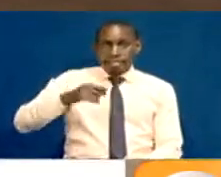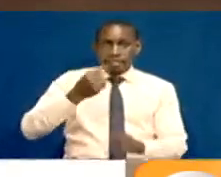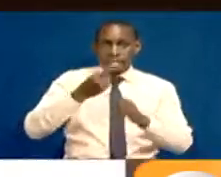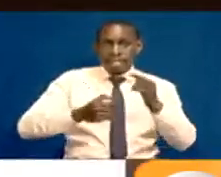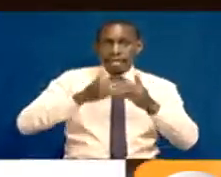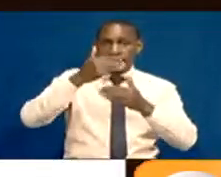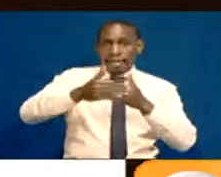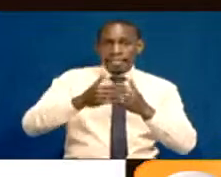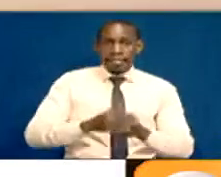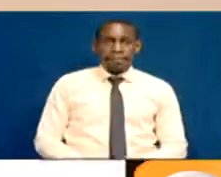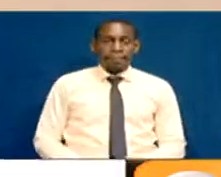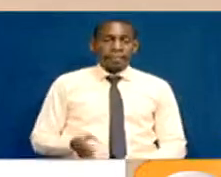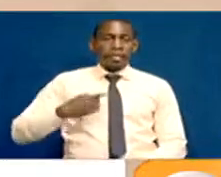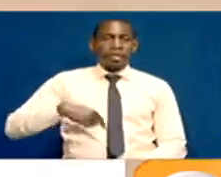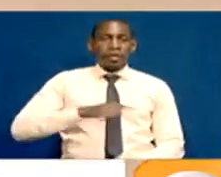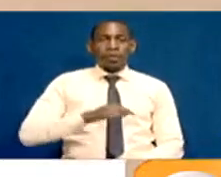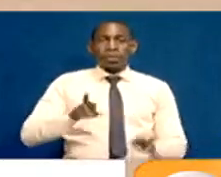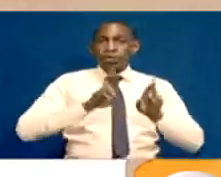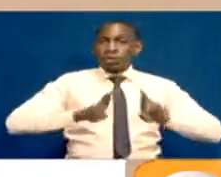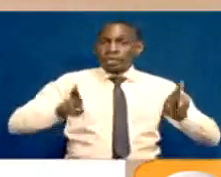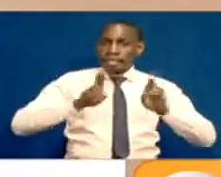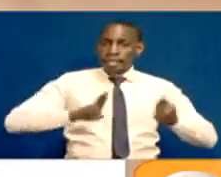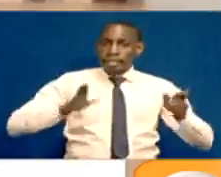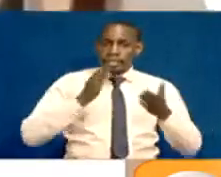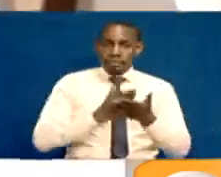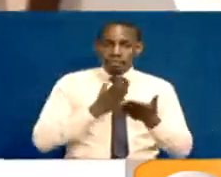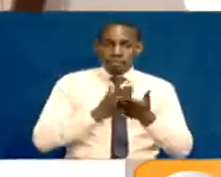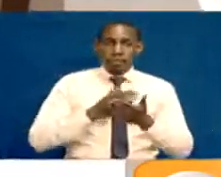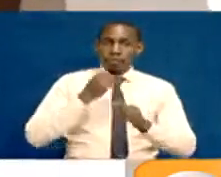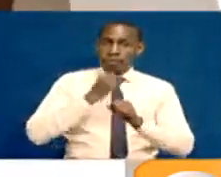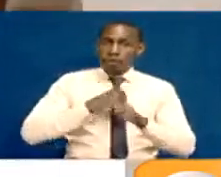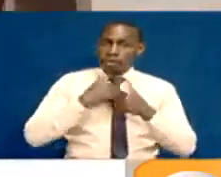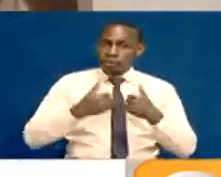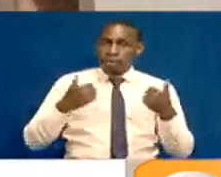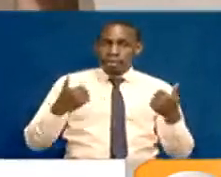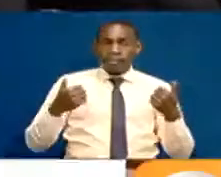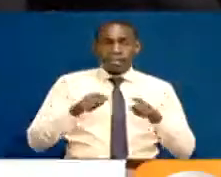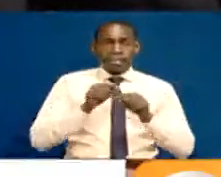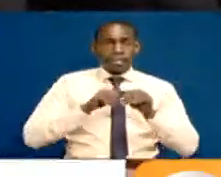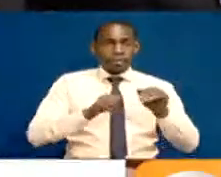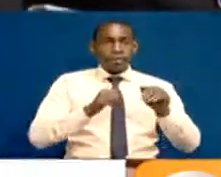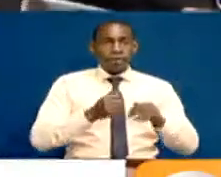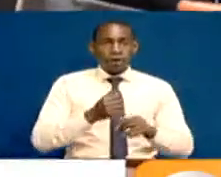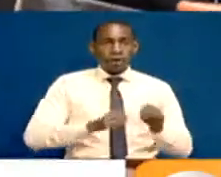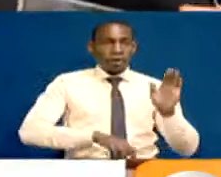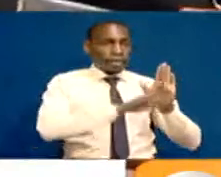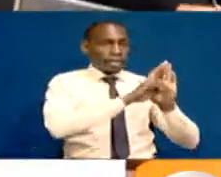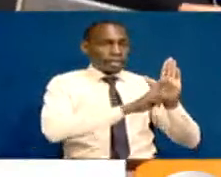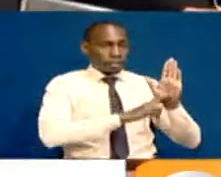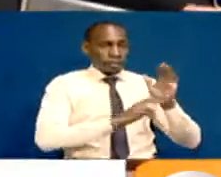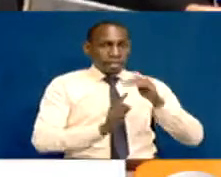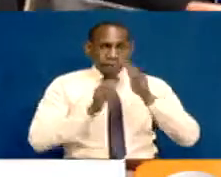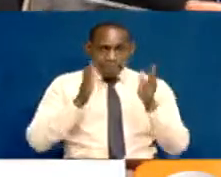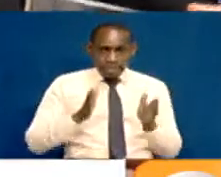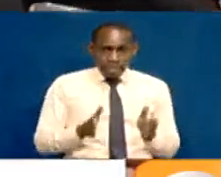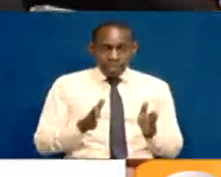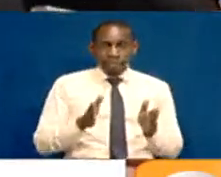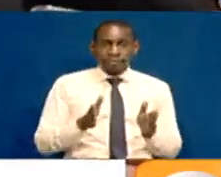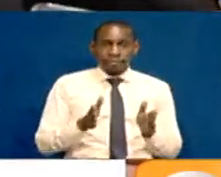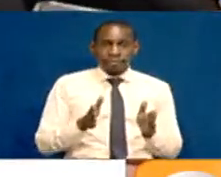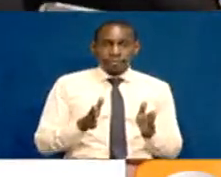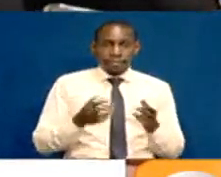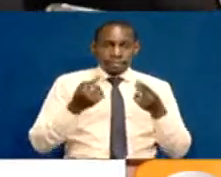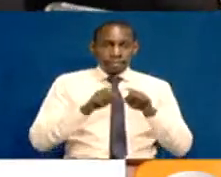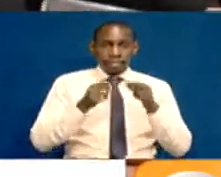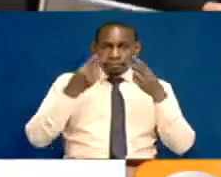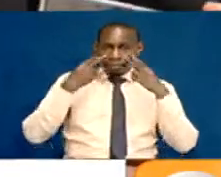ujao. Tumejitayarisha vilivyo, tumejikakamua na tulifuata maagizo ambayo tulipewa na waziri.